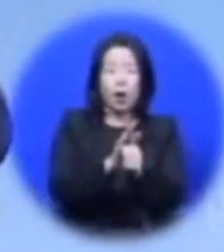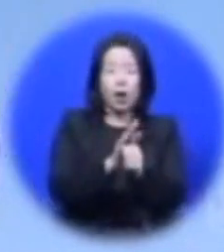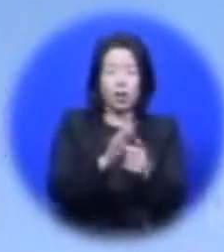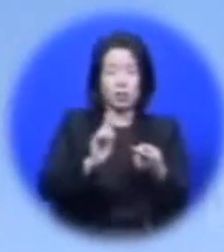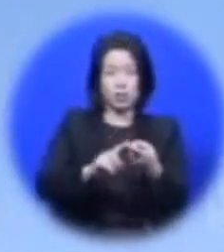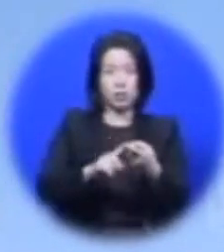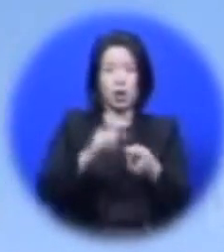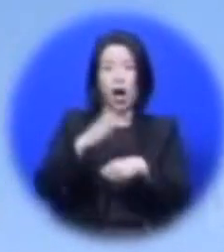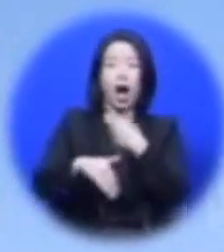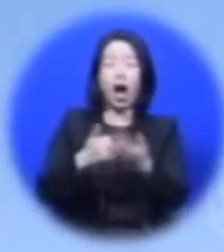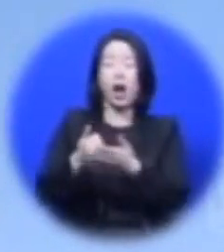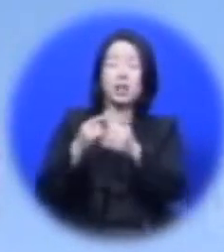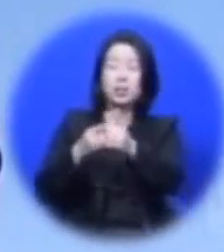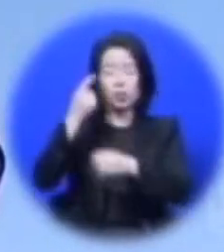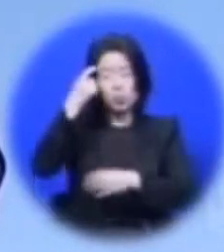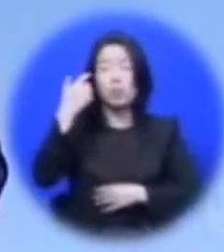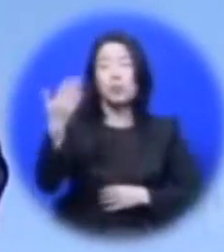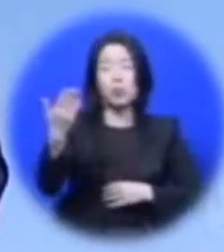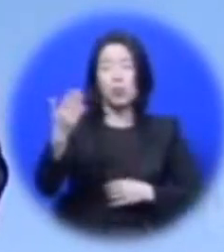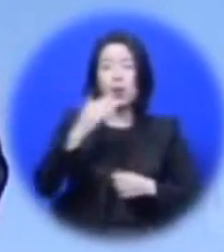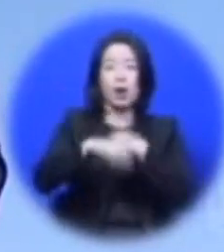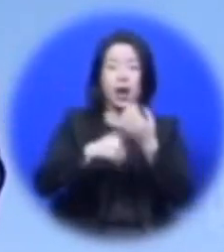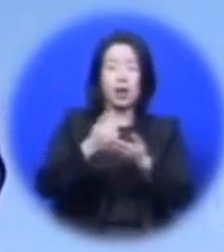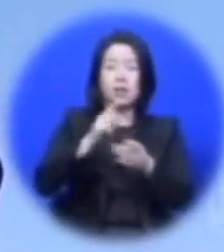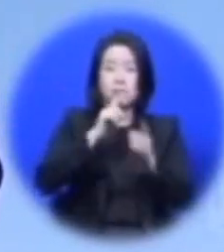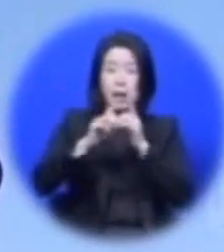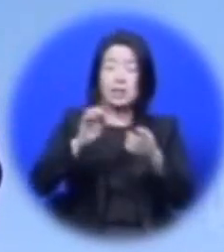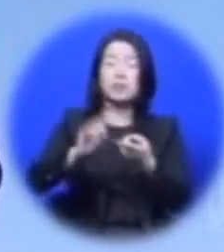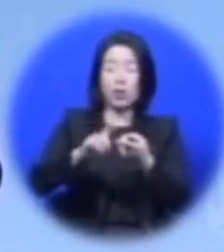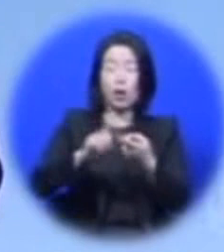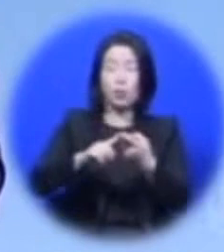하나님께 물어보시고 하나님이 말씀하신